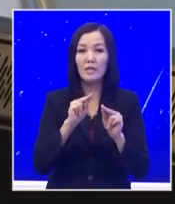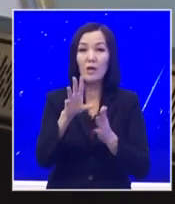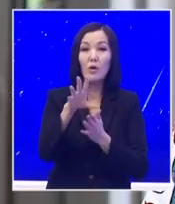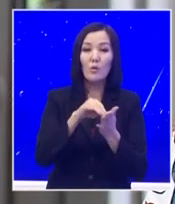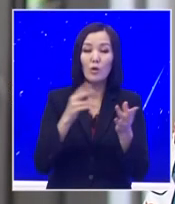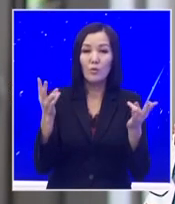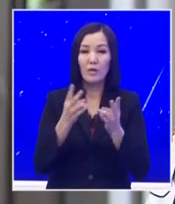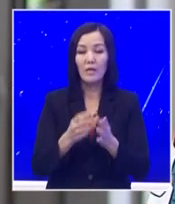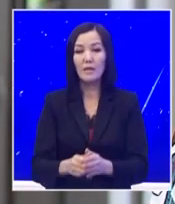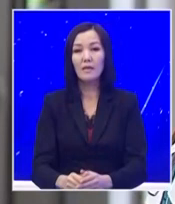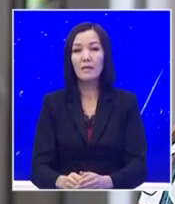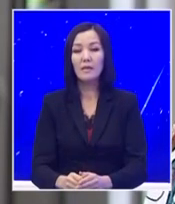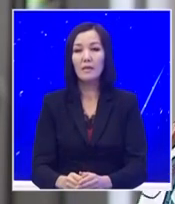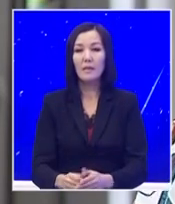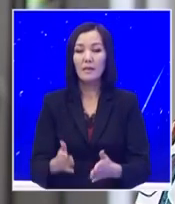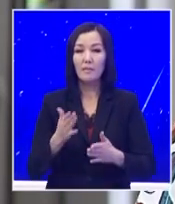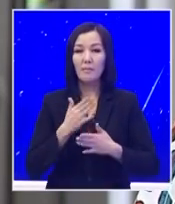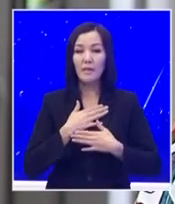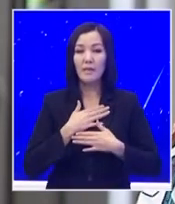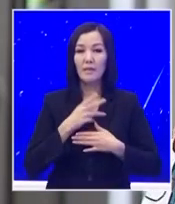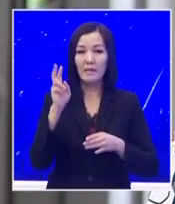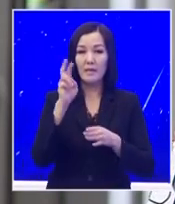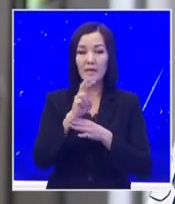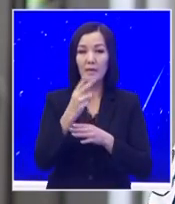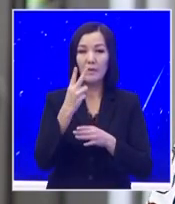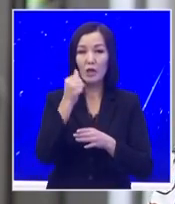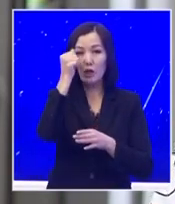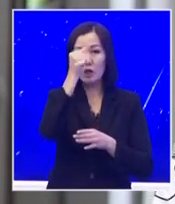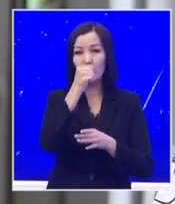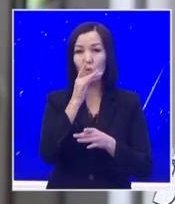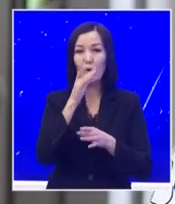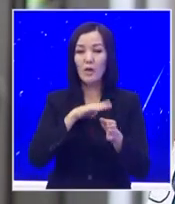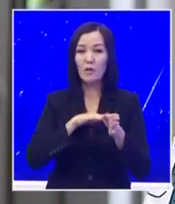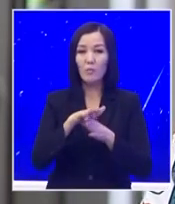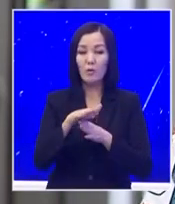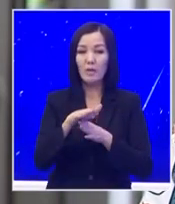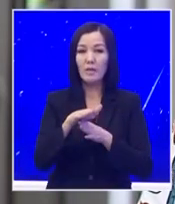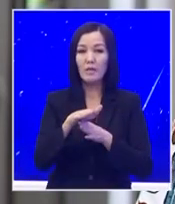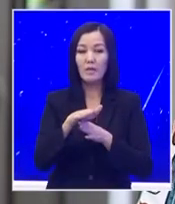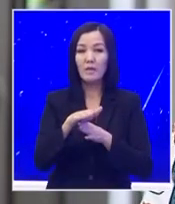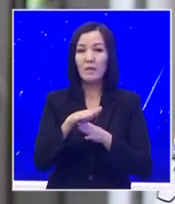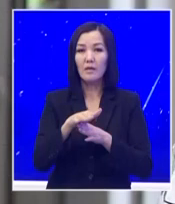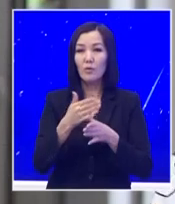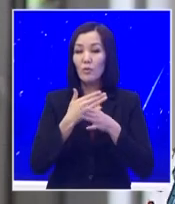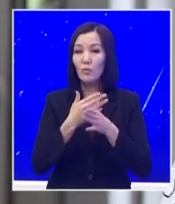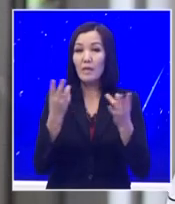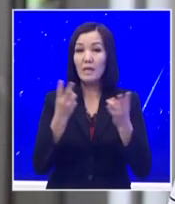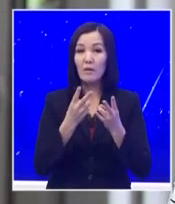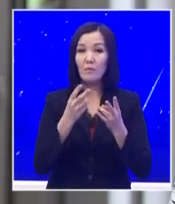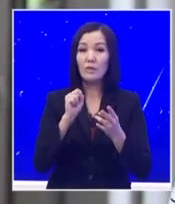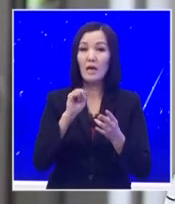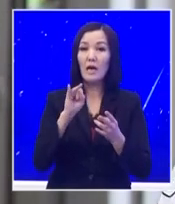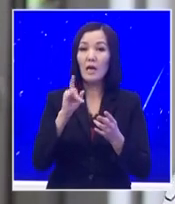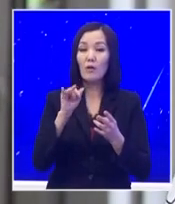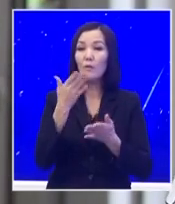көп. Менің келгеніме 2 жыл болды. Осы облыстық перинаталдық орталықта жұмыс істеп жүргеніме. Қандай да бір көмек болса, Айгүл Мырзахан